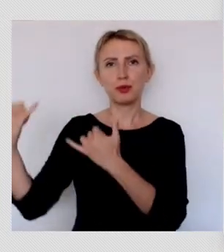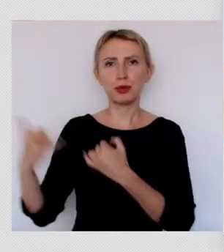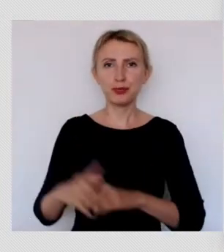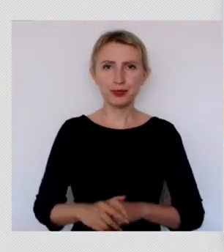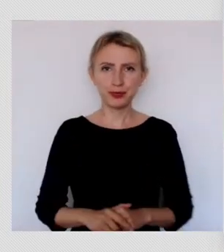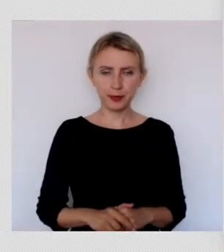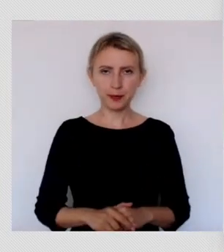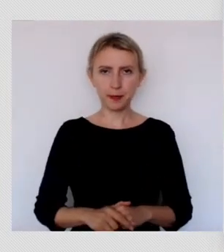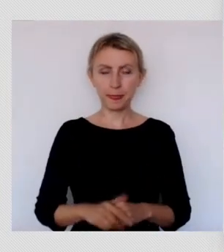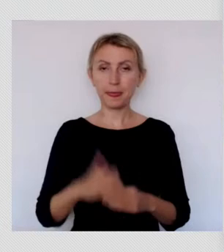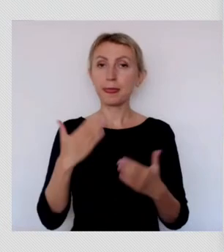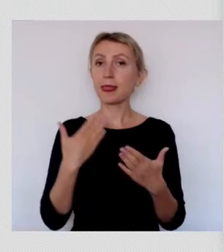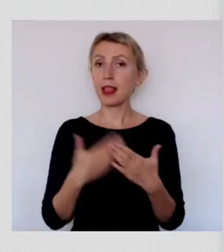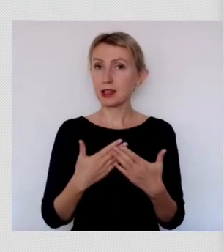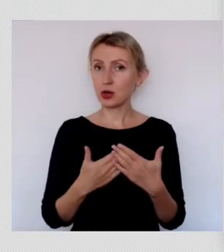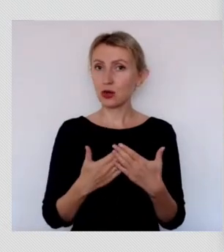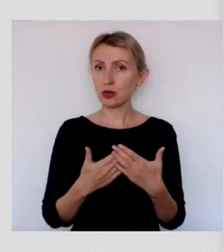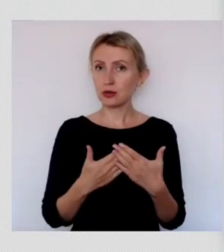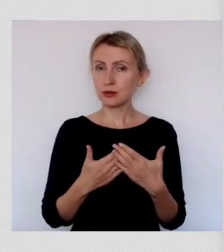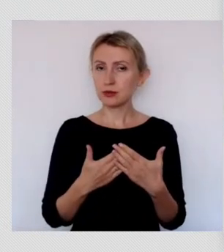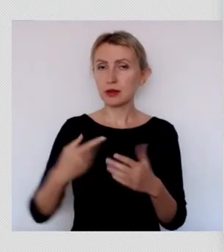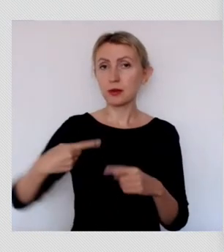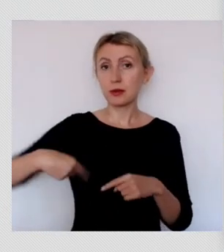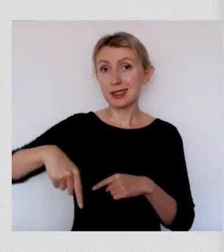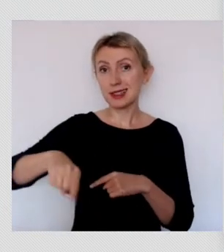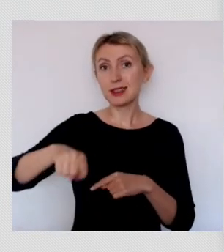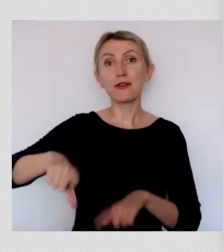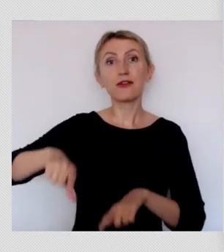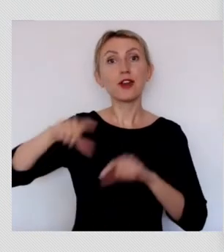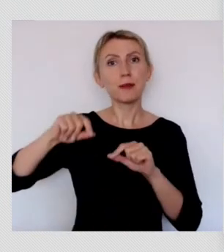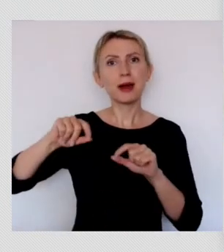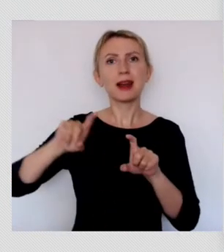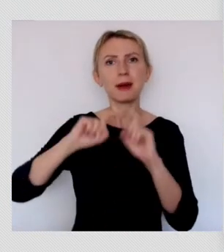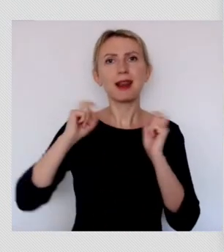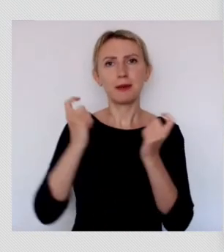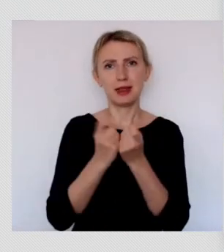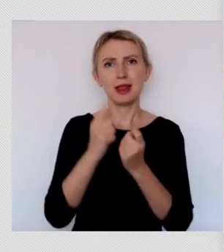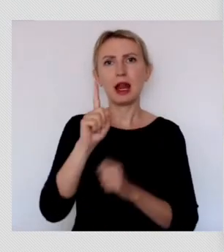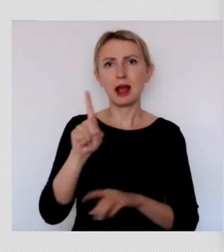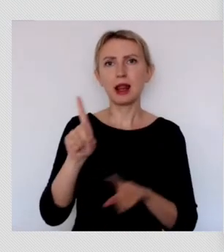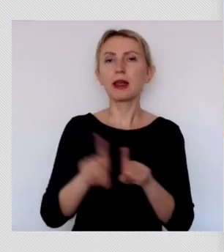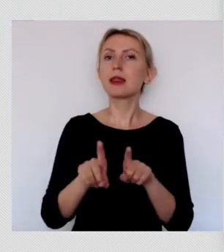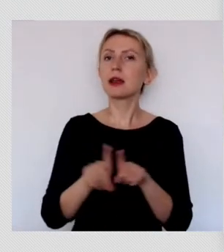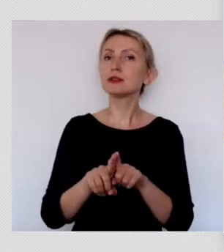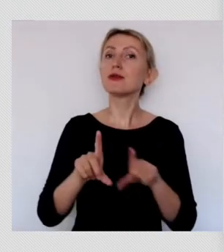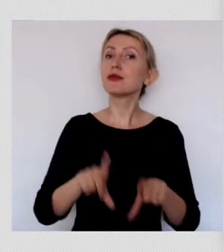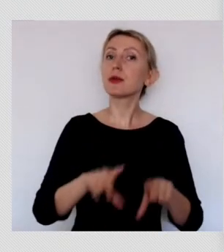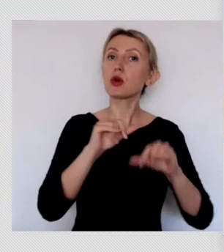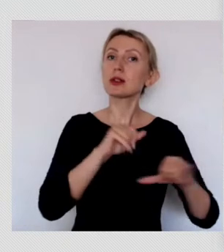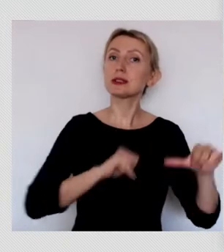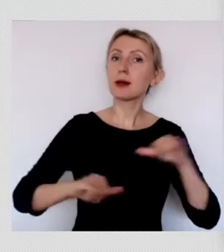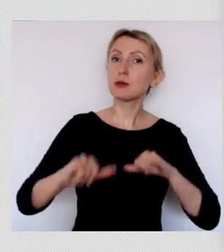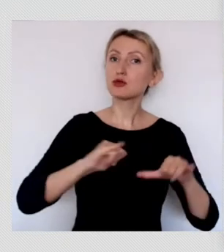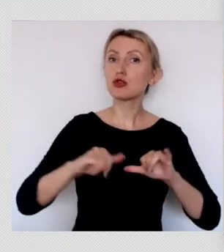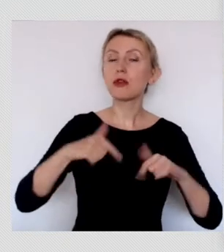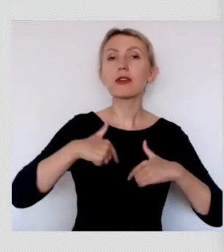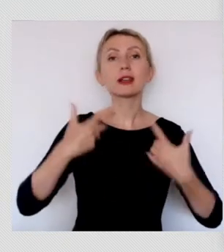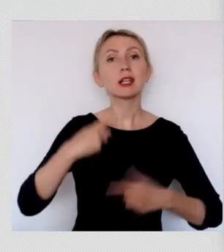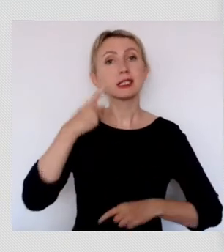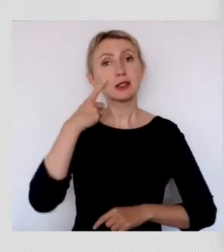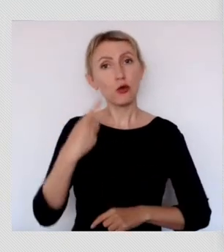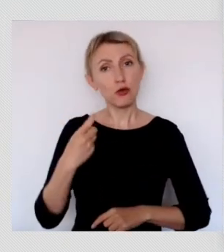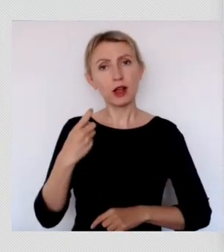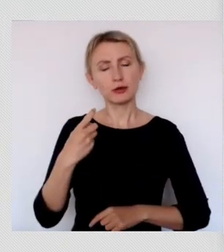W związku z tym, że przed nami nie tylko wybory parlamentarne, ale również wybory samorządowe, chciałam zwrócić uwagę